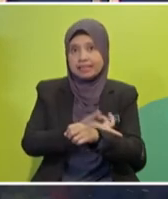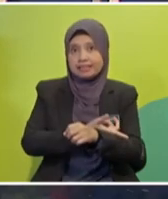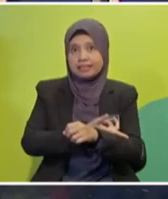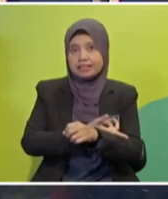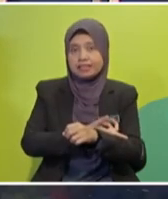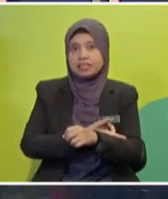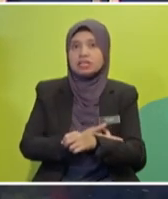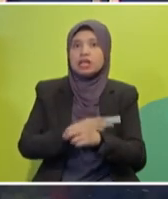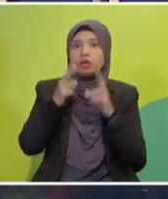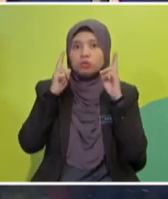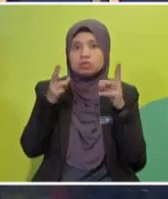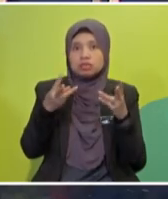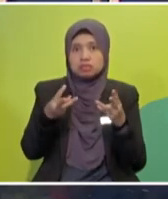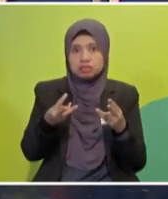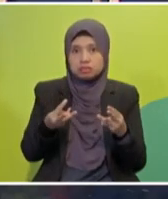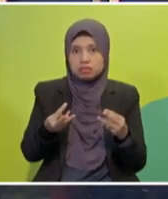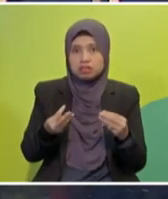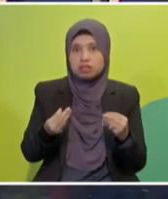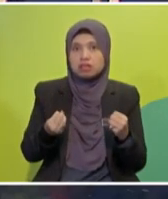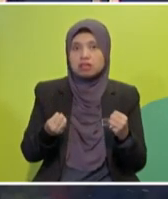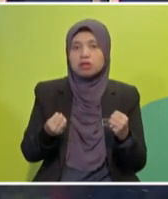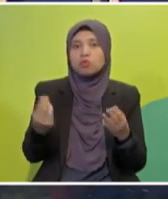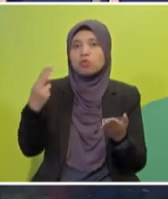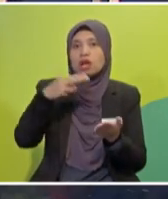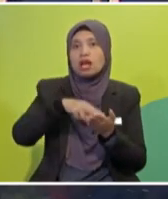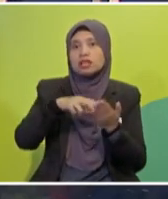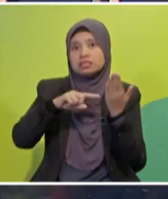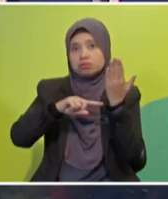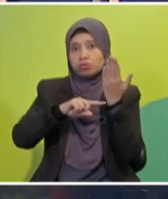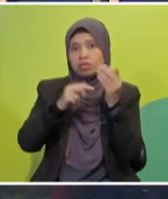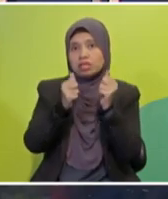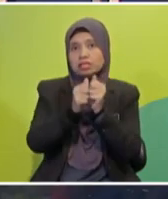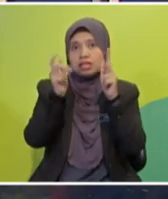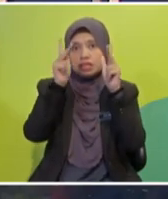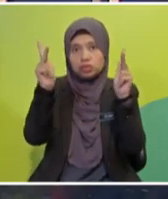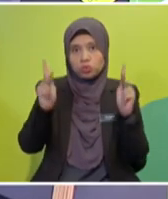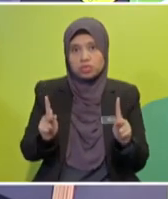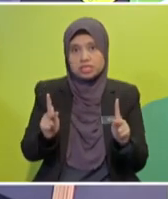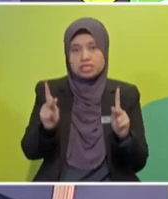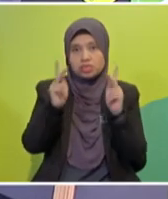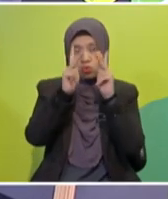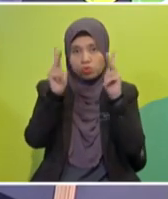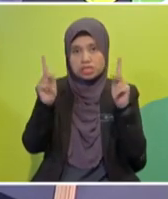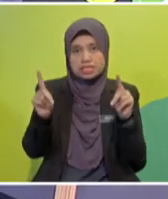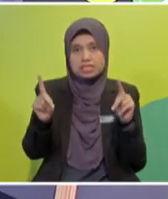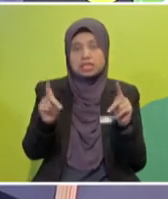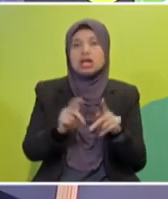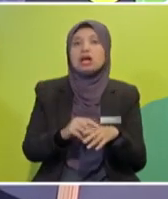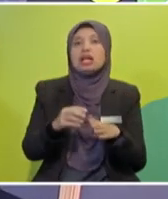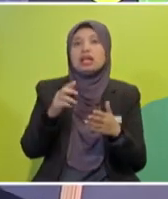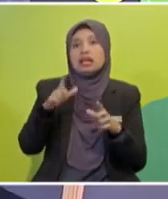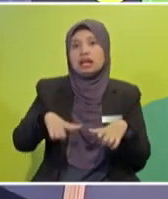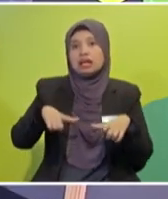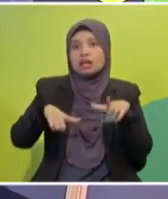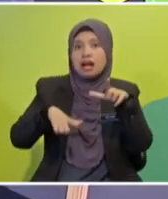Ustazah, tadi kita dah belajar tentang tata cara ataupun kaedah pelaksanaan mandi wajib, langkah-langkah dia